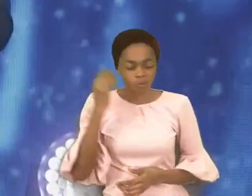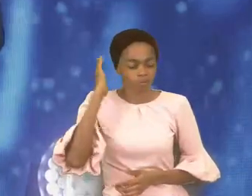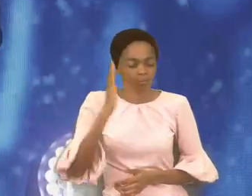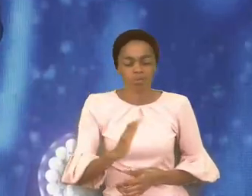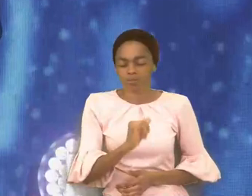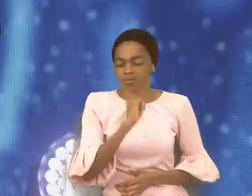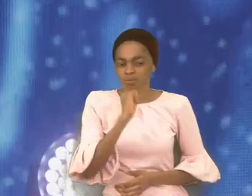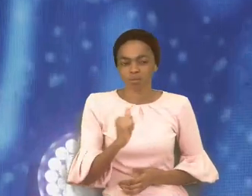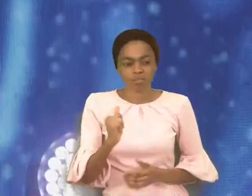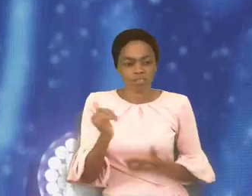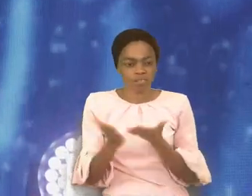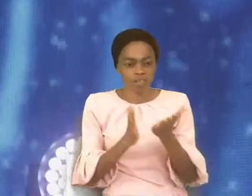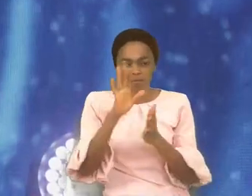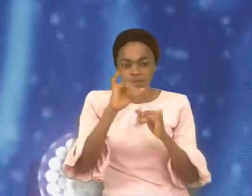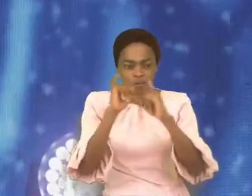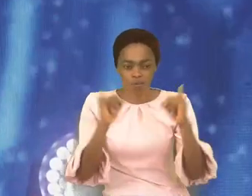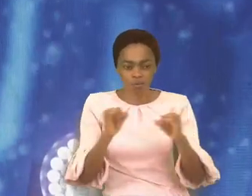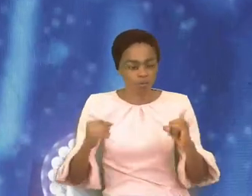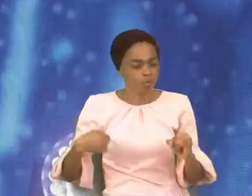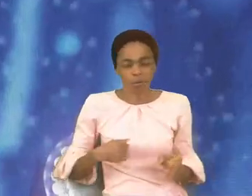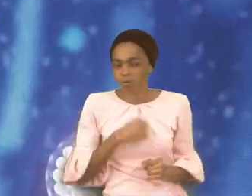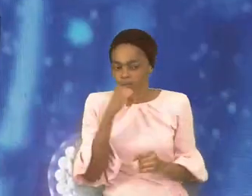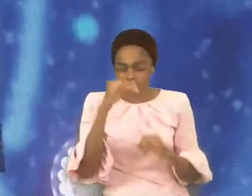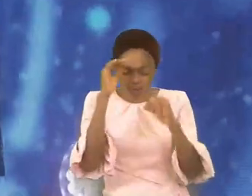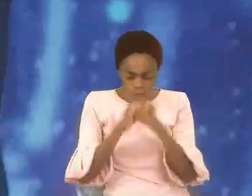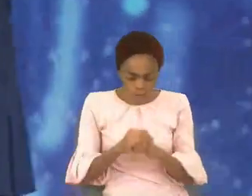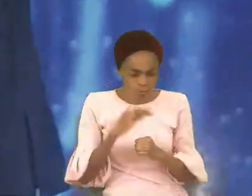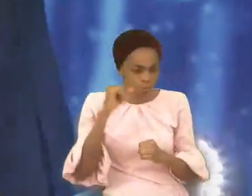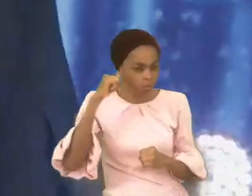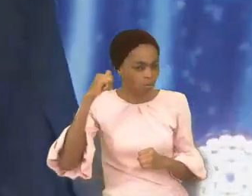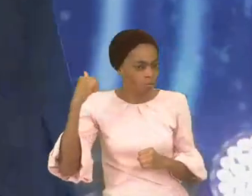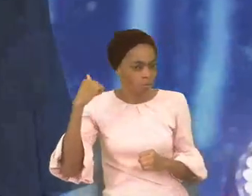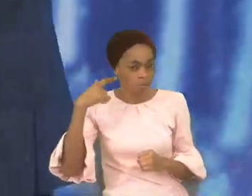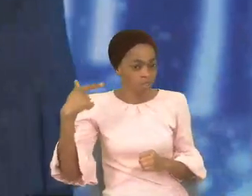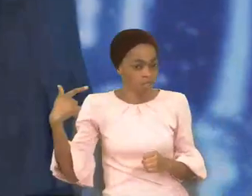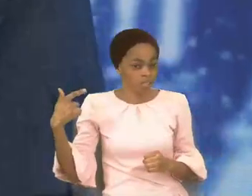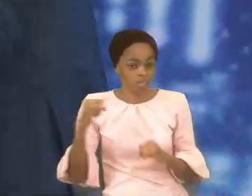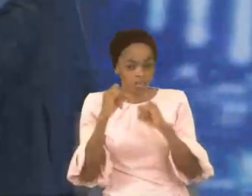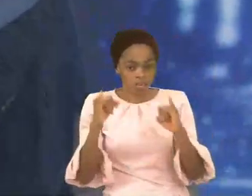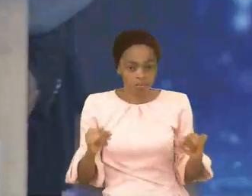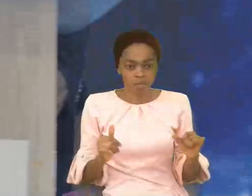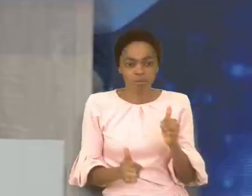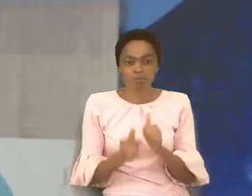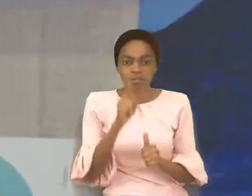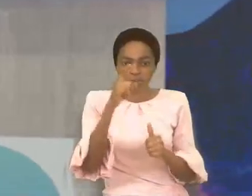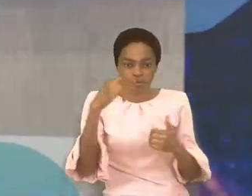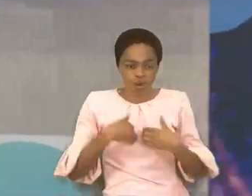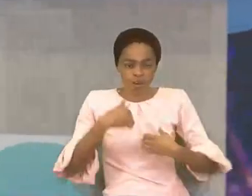et que nous n'adorerons pas la statue d'or que tu as élevée.